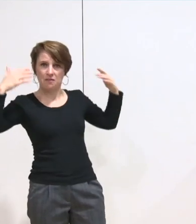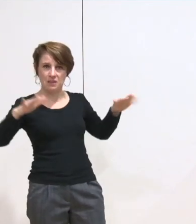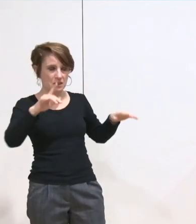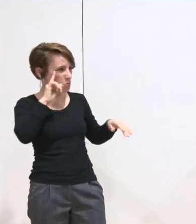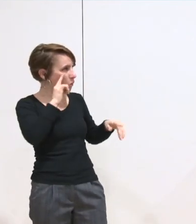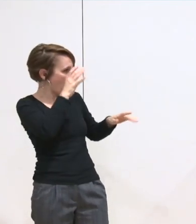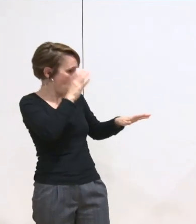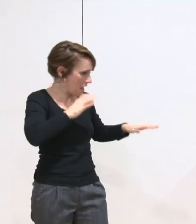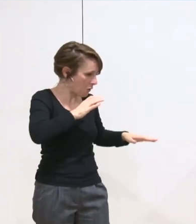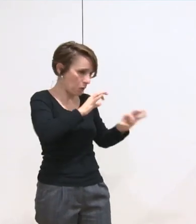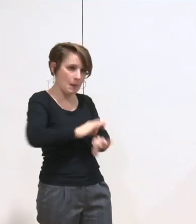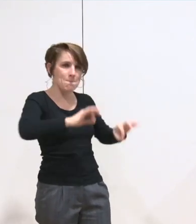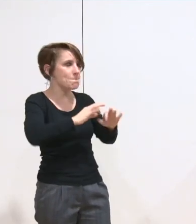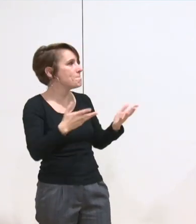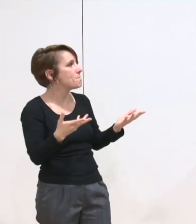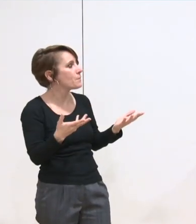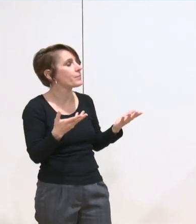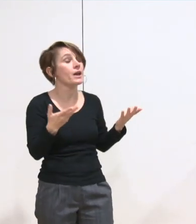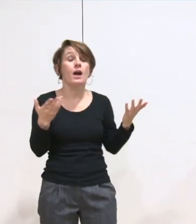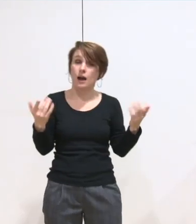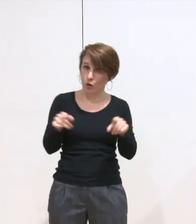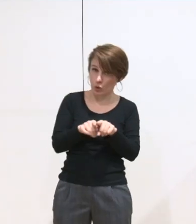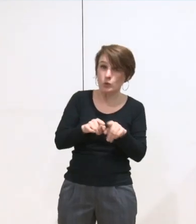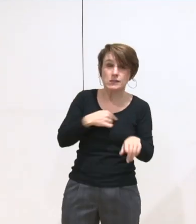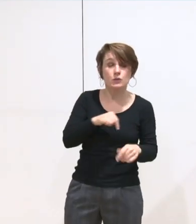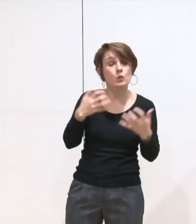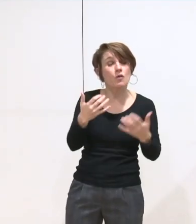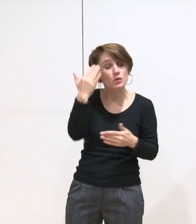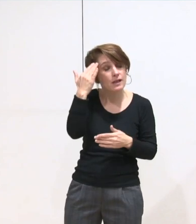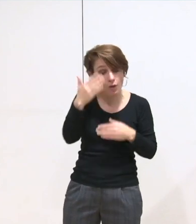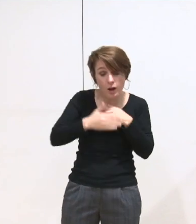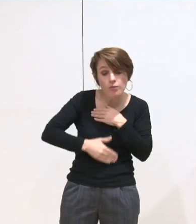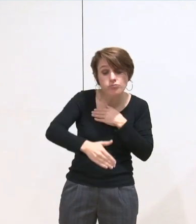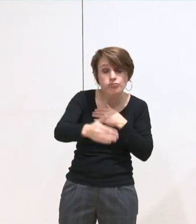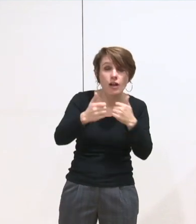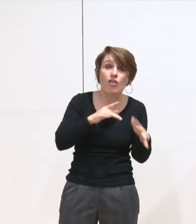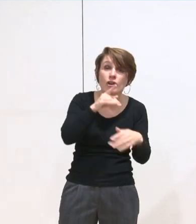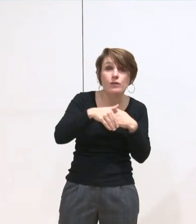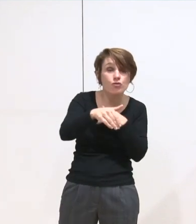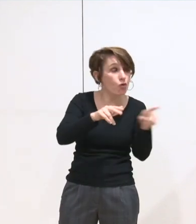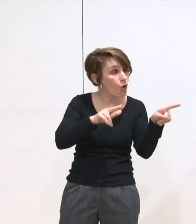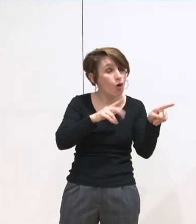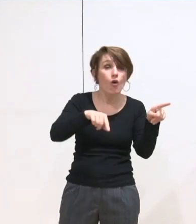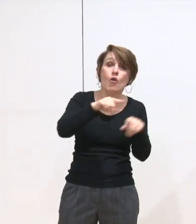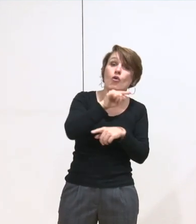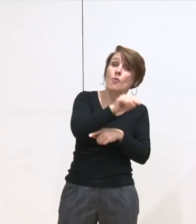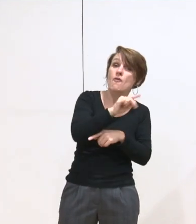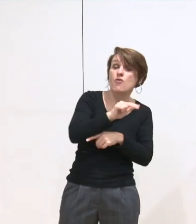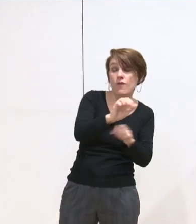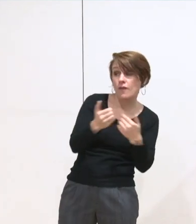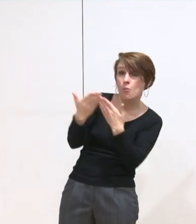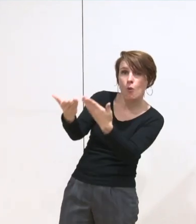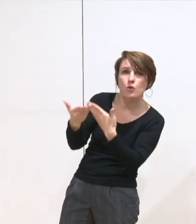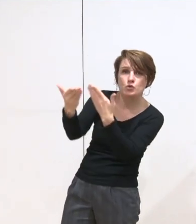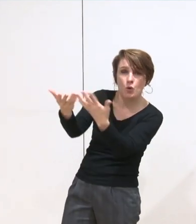équipe. Nous voulons savoir aussi les propositions concrètes que vous comptez porter dans les jours qui viennent pour rassurer celles et ceux qui font vivre notre